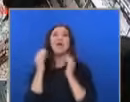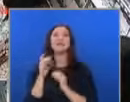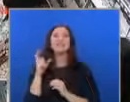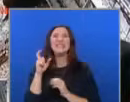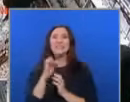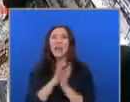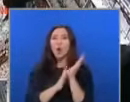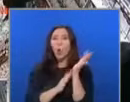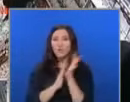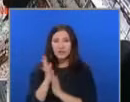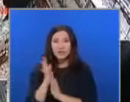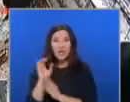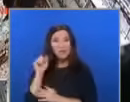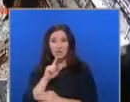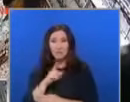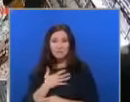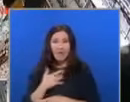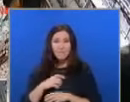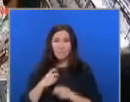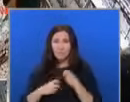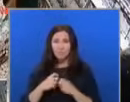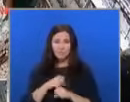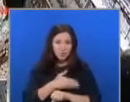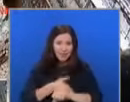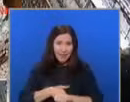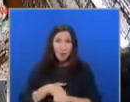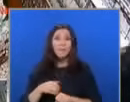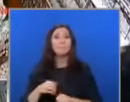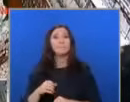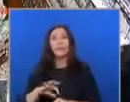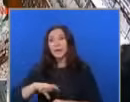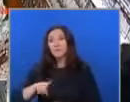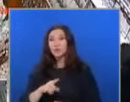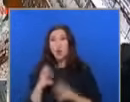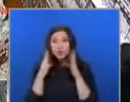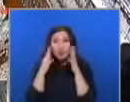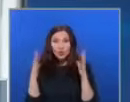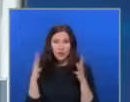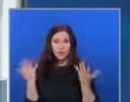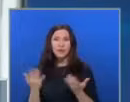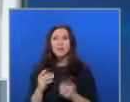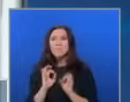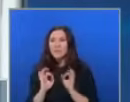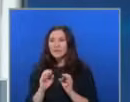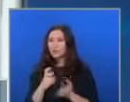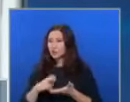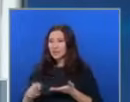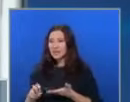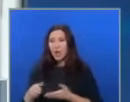силиконови. Касиерката не е пострадала при грабежа, но е шокирана от преживяното. В момента, в който излязаха,